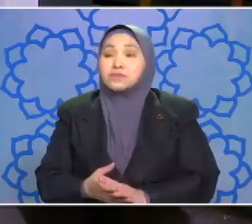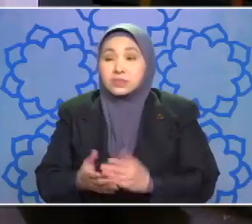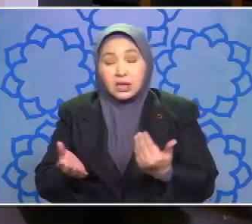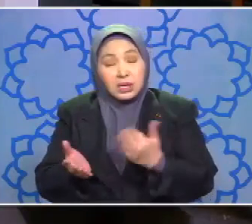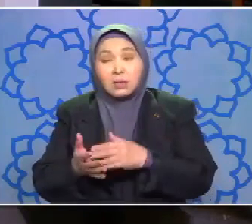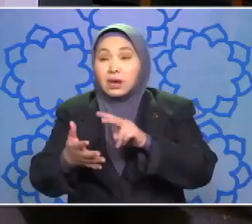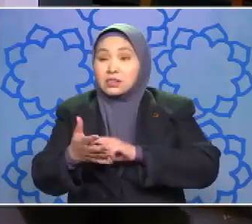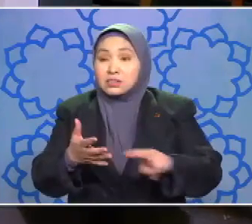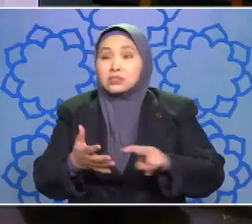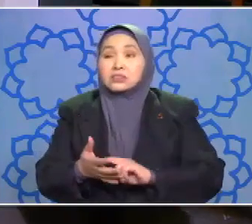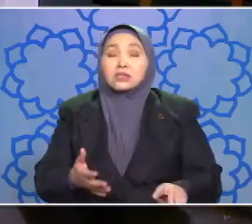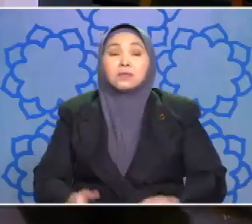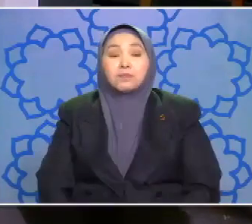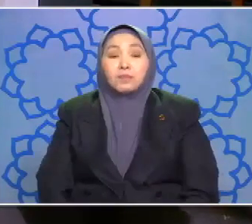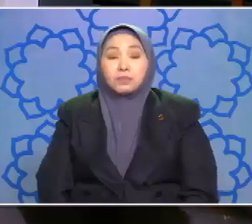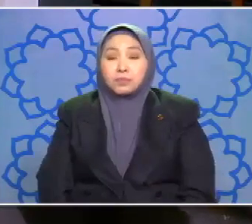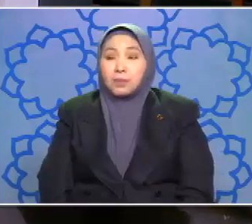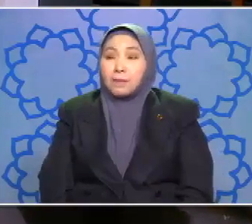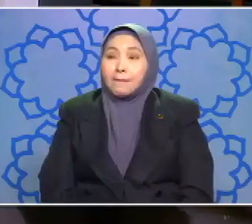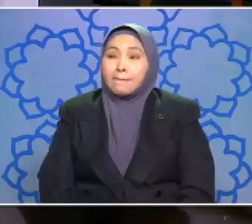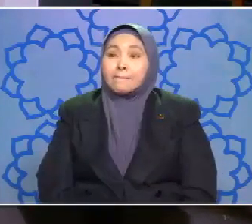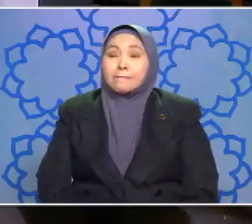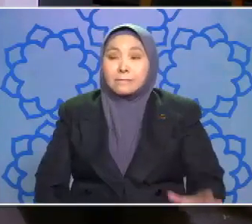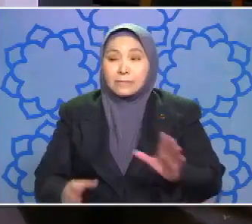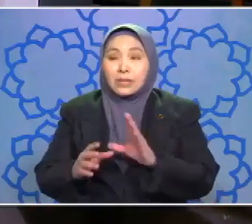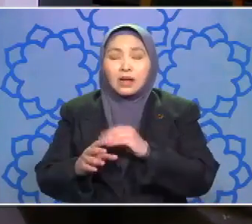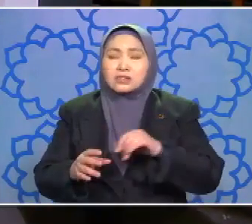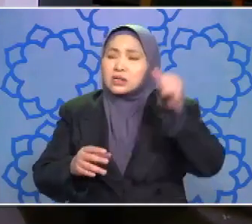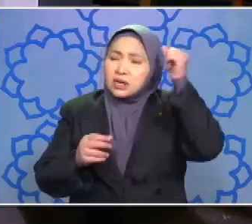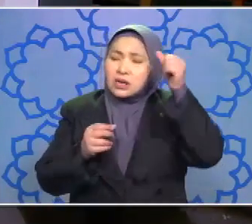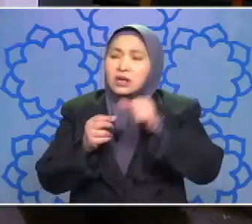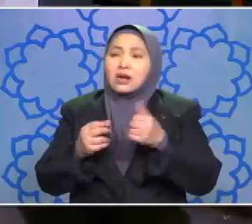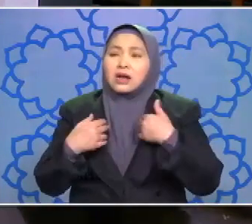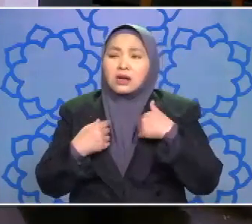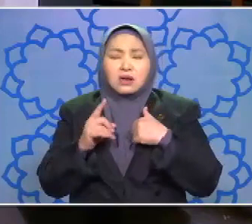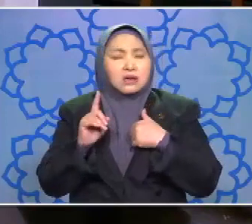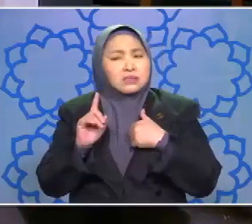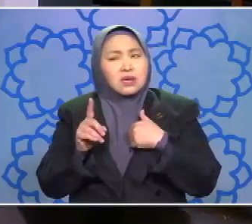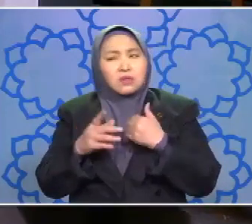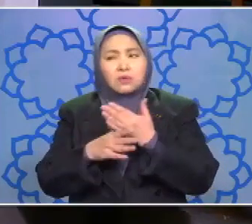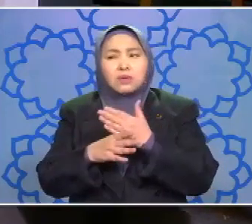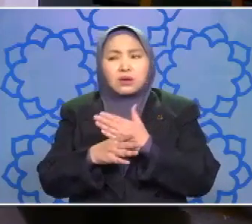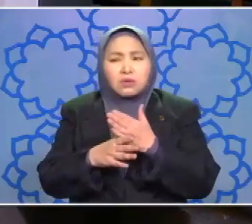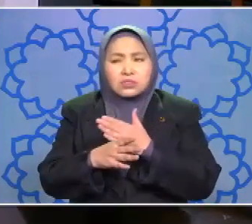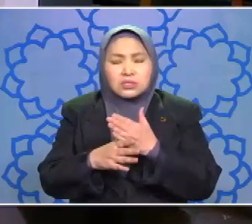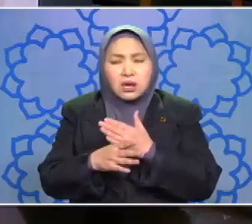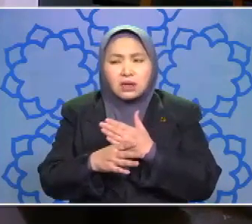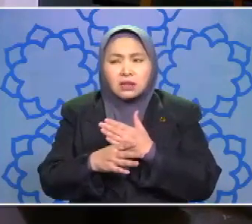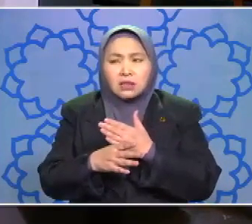ayat fa inna rabbaka la raufur rahim. Saja. Betul, Ustaz. Saya teringat ada satu perkongsian oleh sahabat-sahabat kita